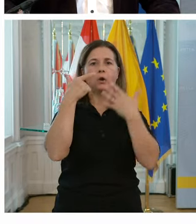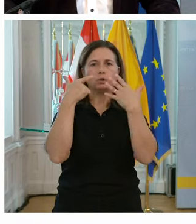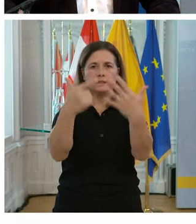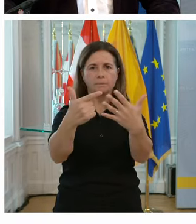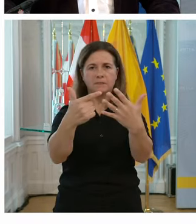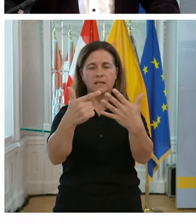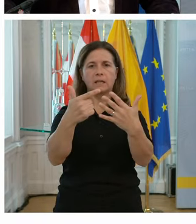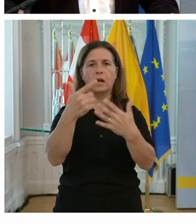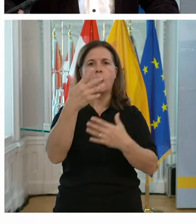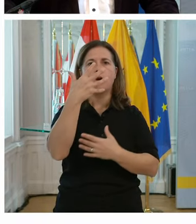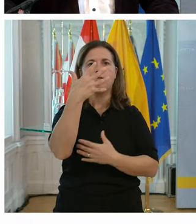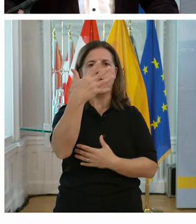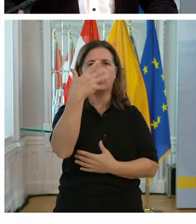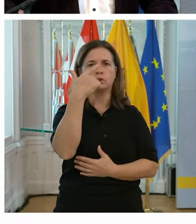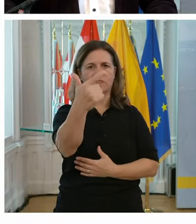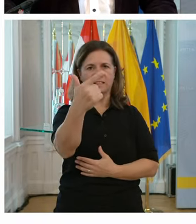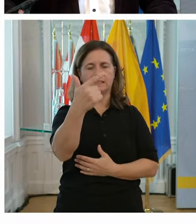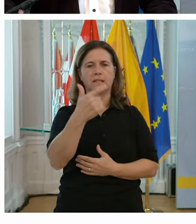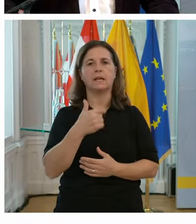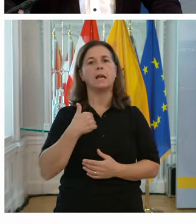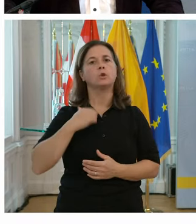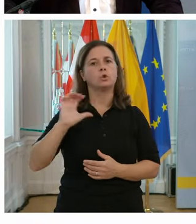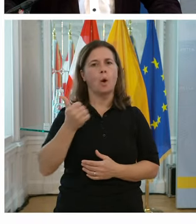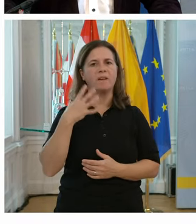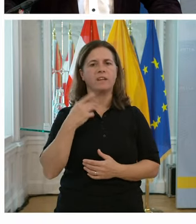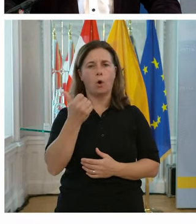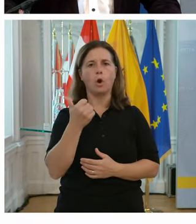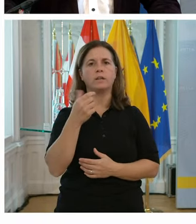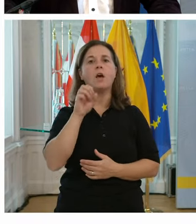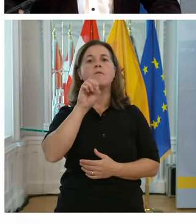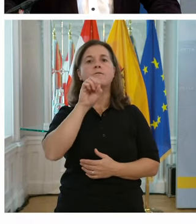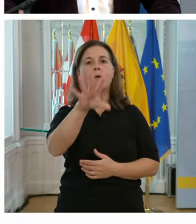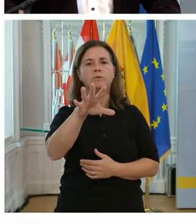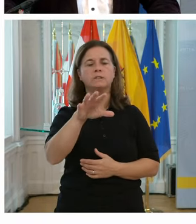72 25. Ich wiederhole,